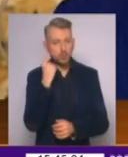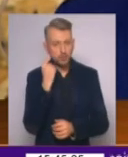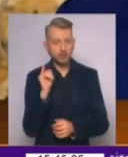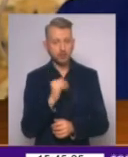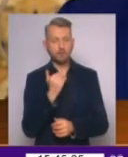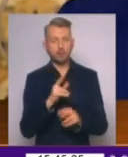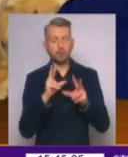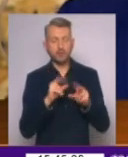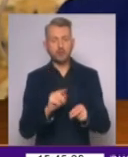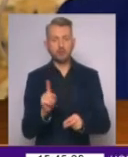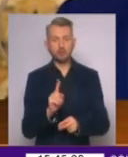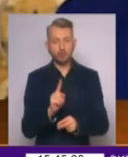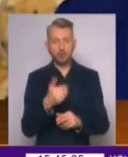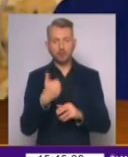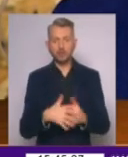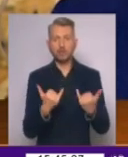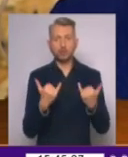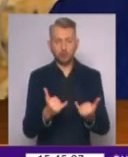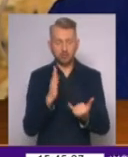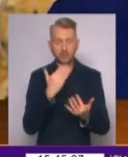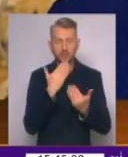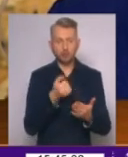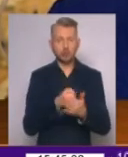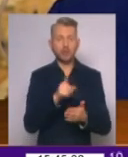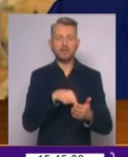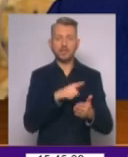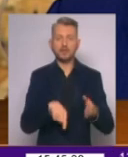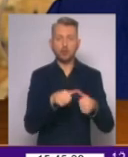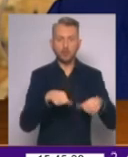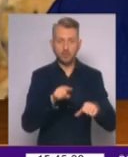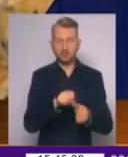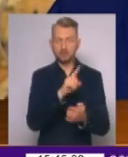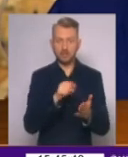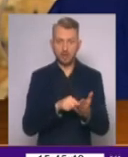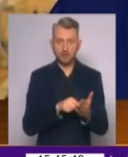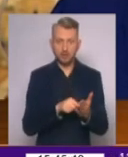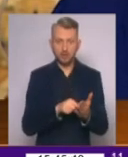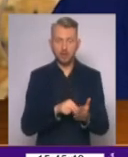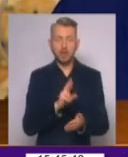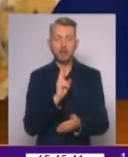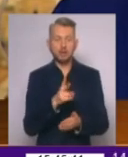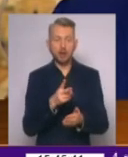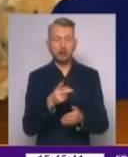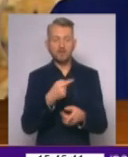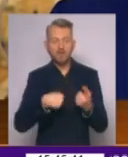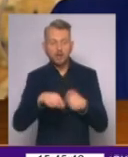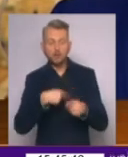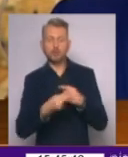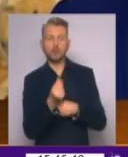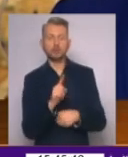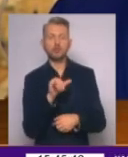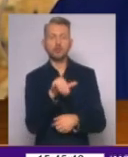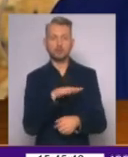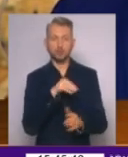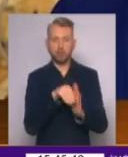вам обіцяю, що вже сьогодні звернуся до ліквідаційної комісії з цим питанням, як вернути ті кошти, які були у вас на